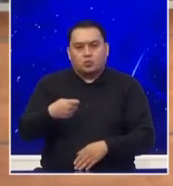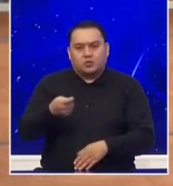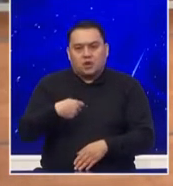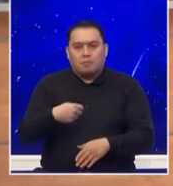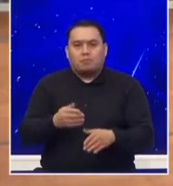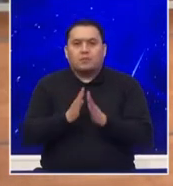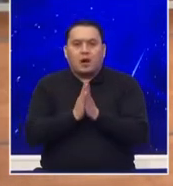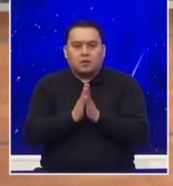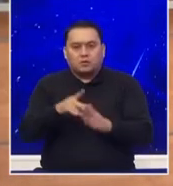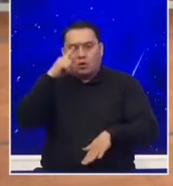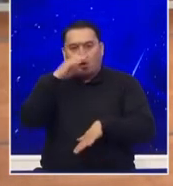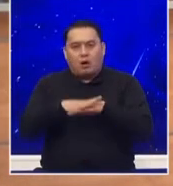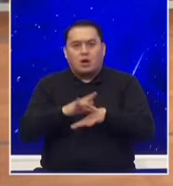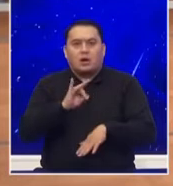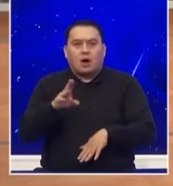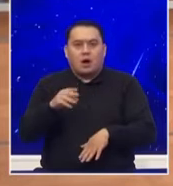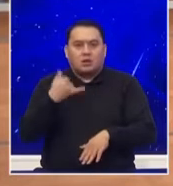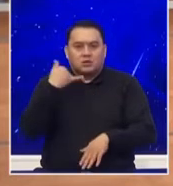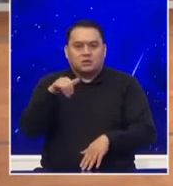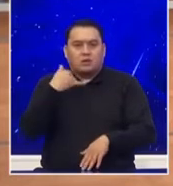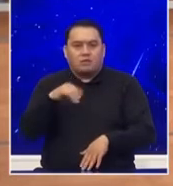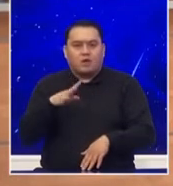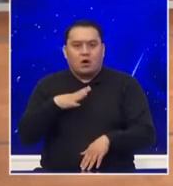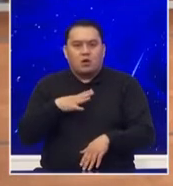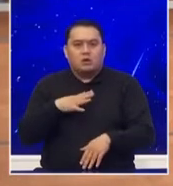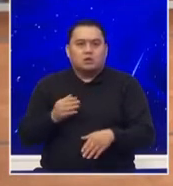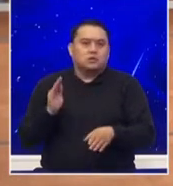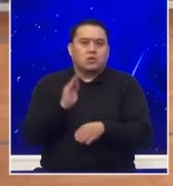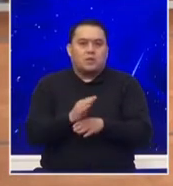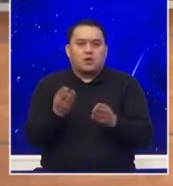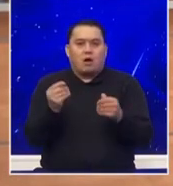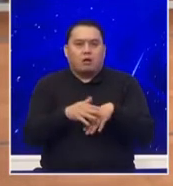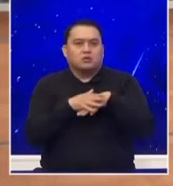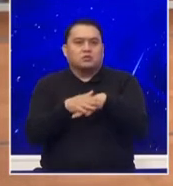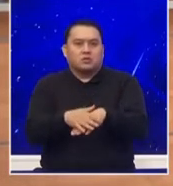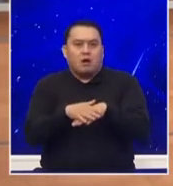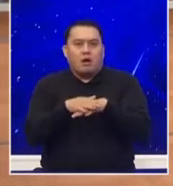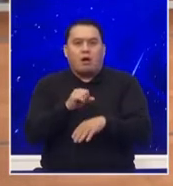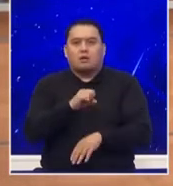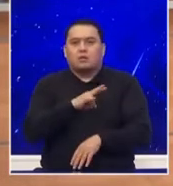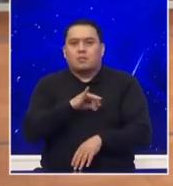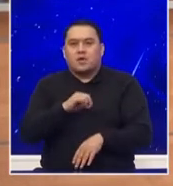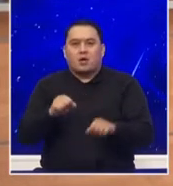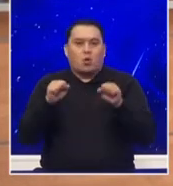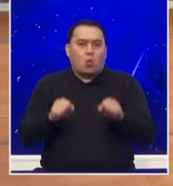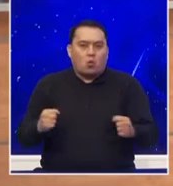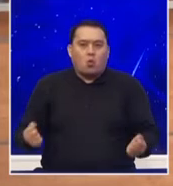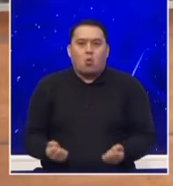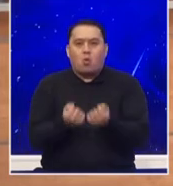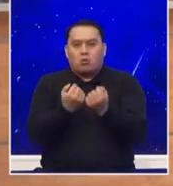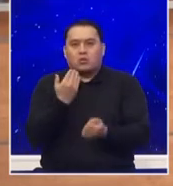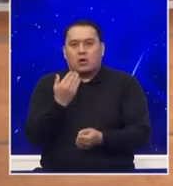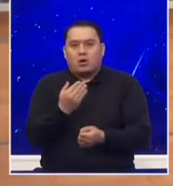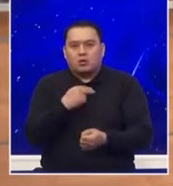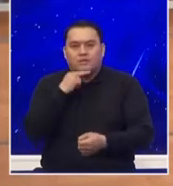бойынша облыс әкімінің өзі республикаға сан шықты. Қосымша қаржы бөлуін сұрап. Атамекенде кәсіпкерлер құқығын қорғау кеңесі де